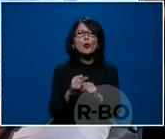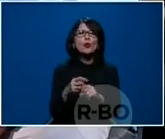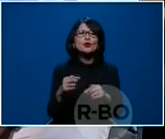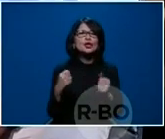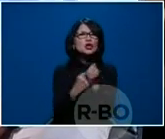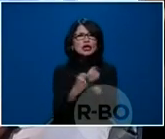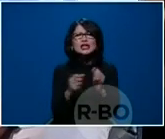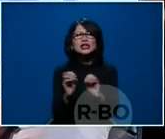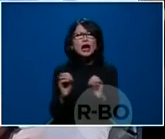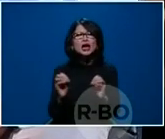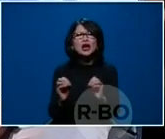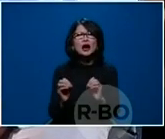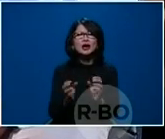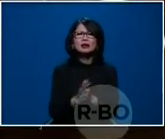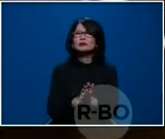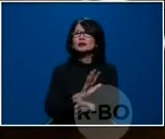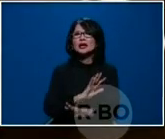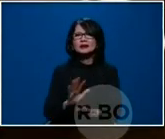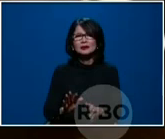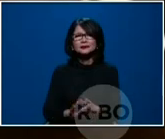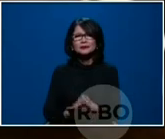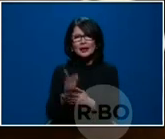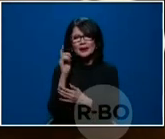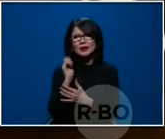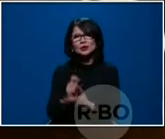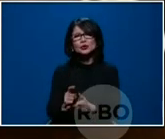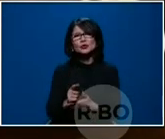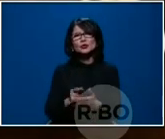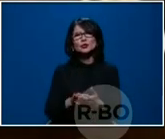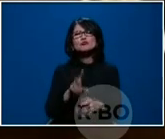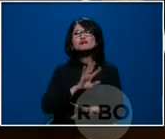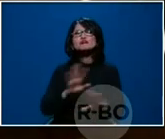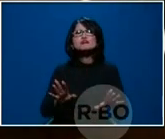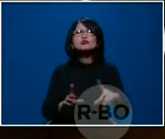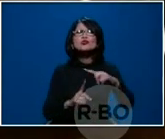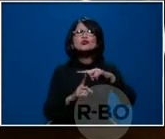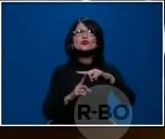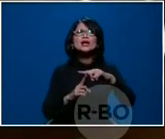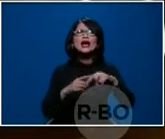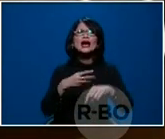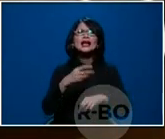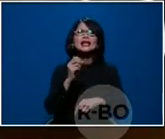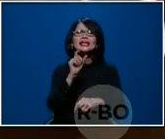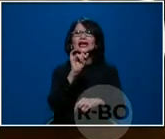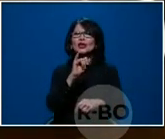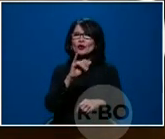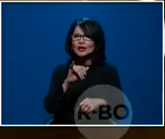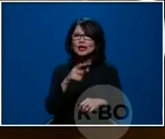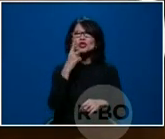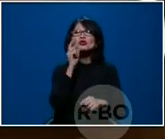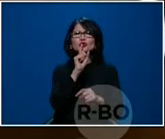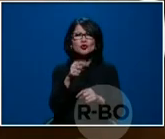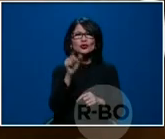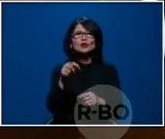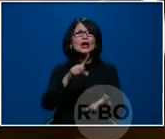dengan hadirnya rasa keadilan dan ini bukan teori justru Ini adalah aplikasi